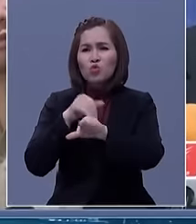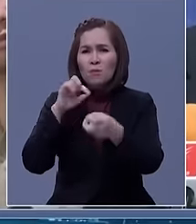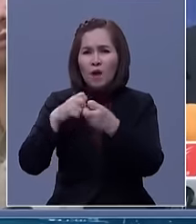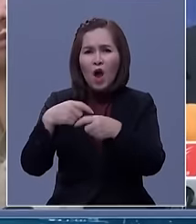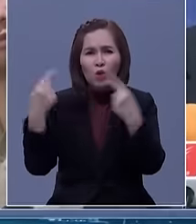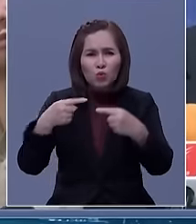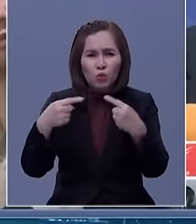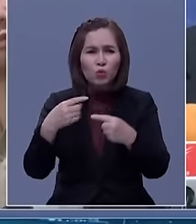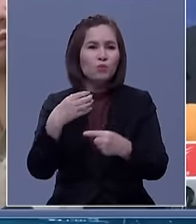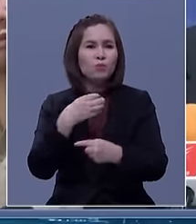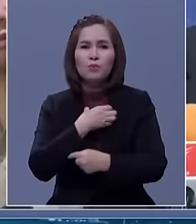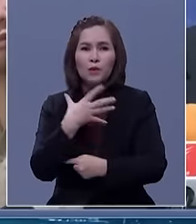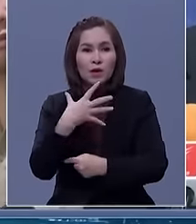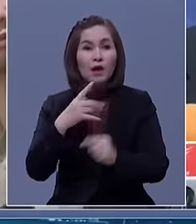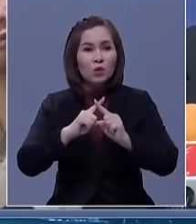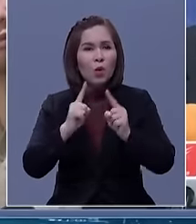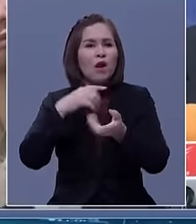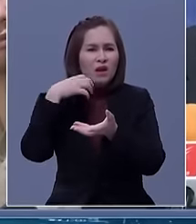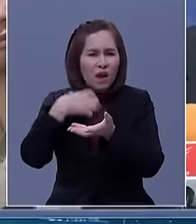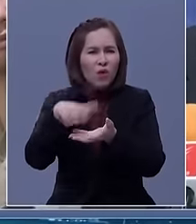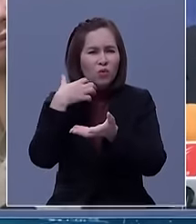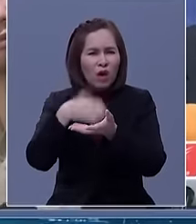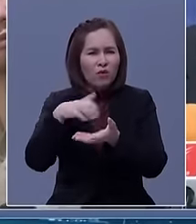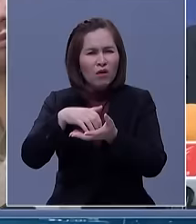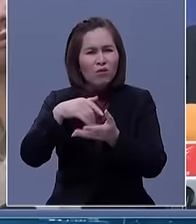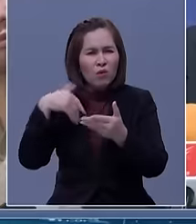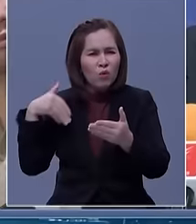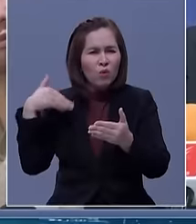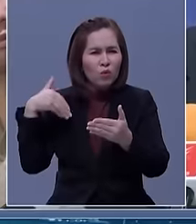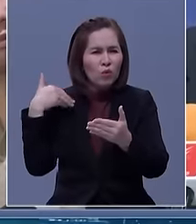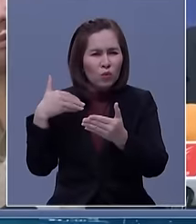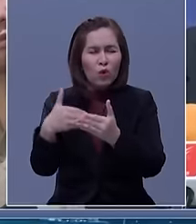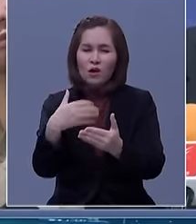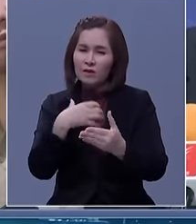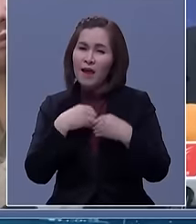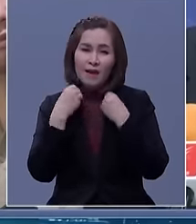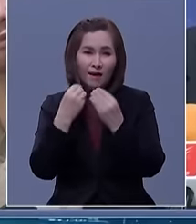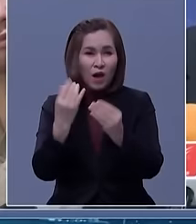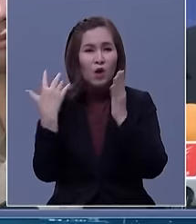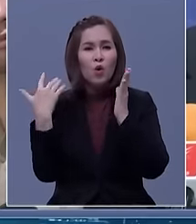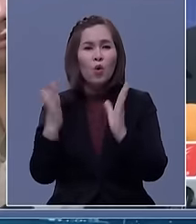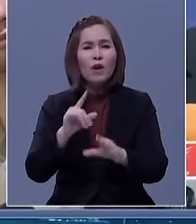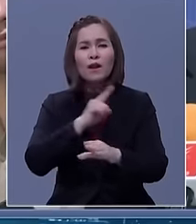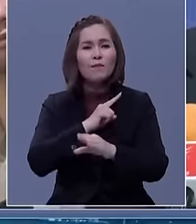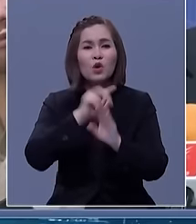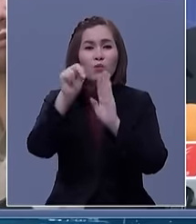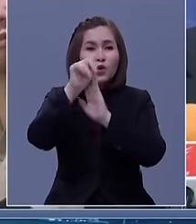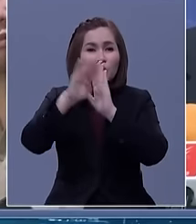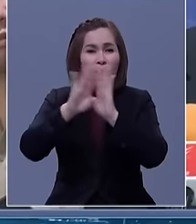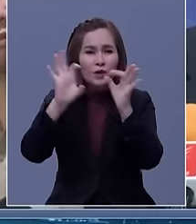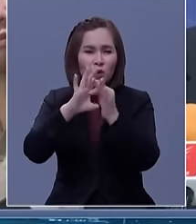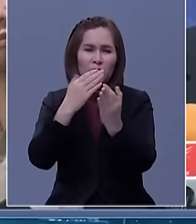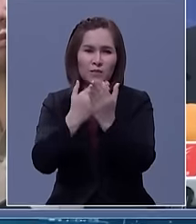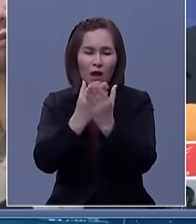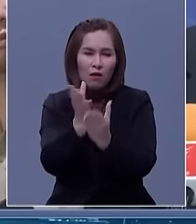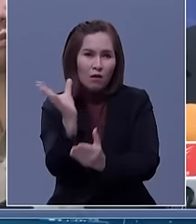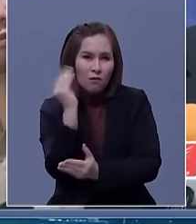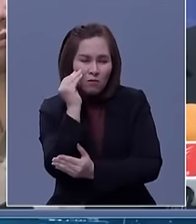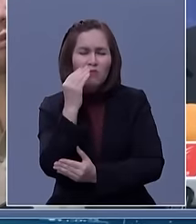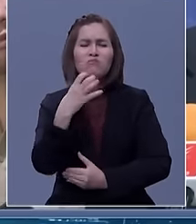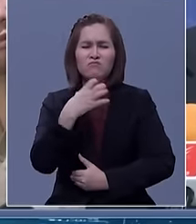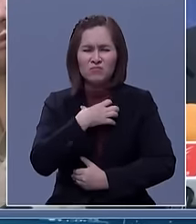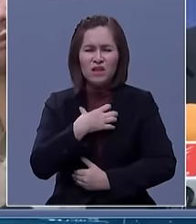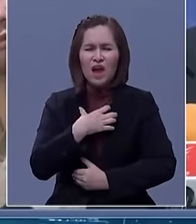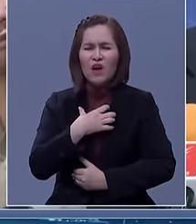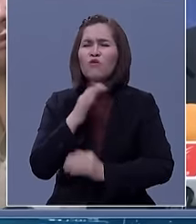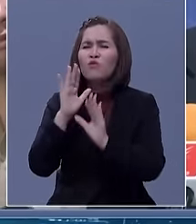หวังว่าสิ่งที่ได้สะท้อนในช่วงหลายๆวันที่ผ่านมาจะได้เข้าหูคนที่บริหารนโยบายทางการเงินบ้างแล้วก็อยาก